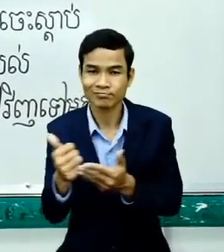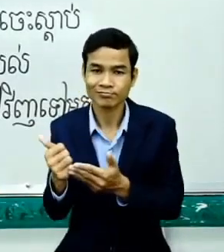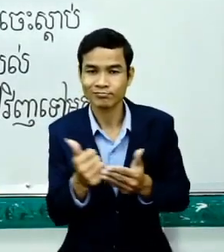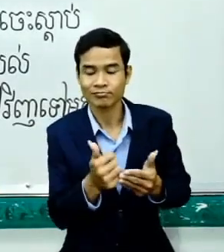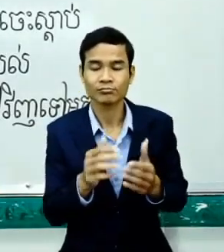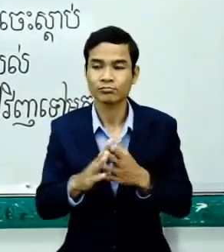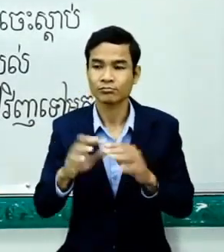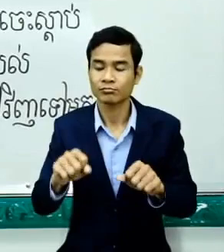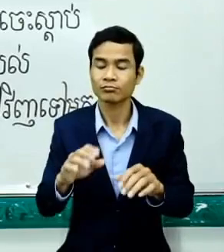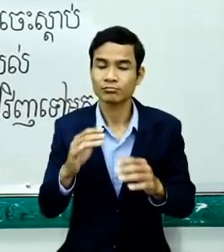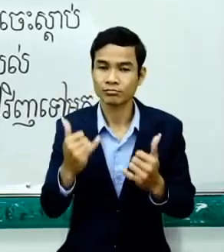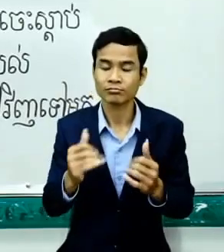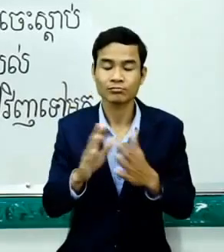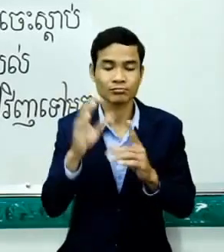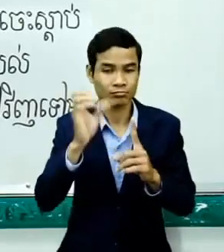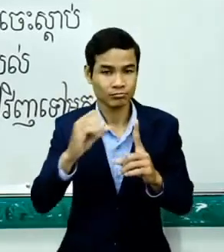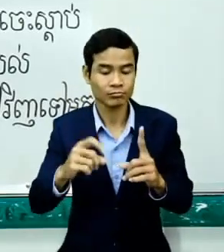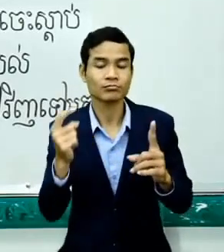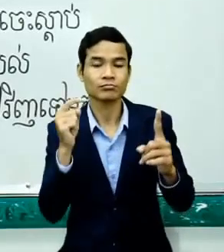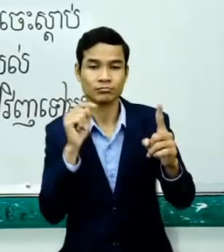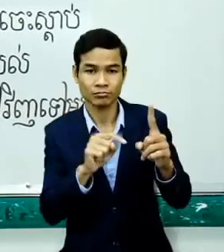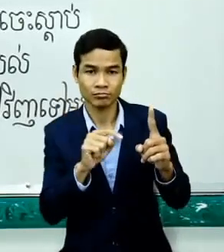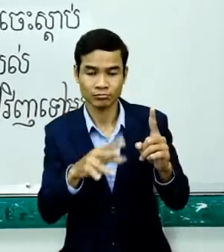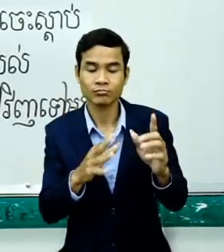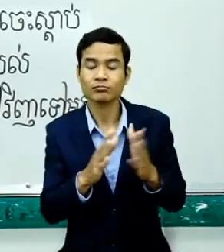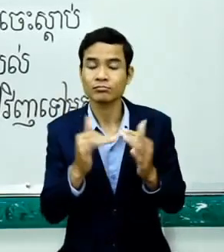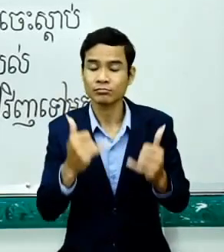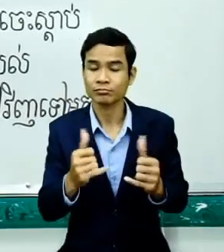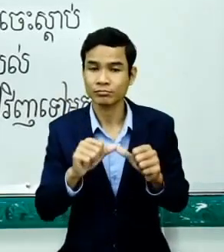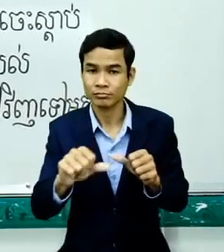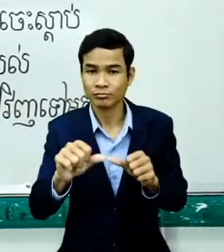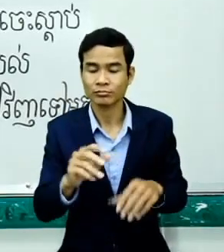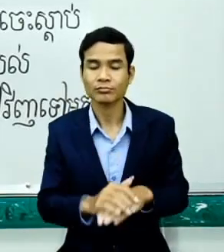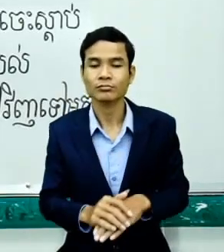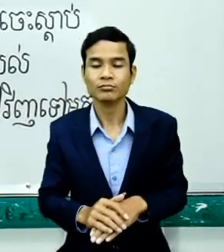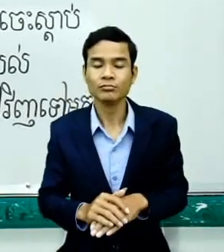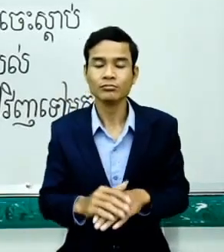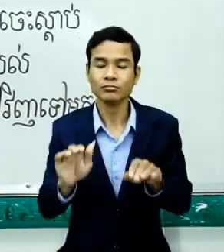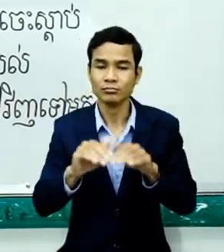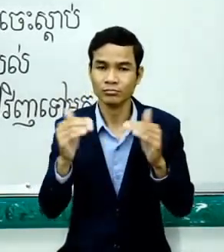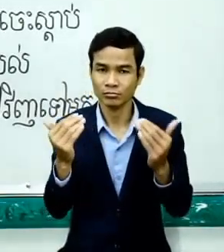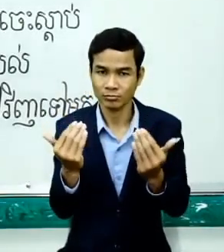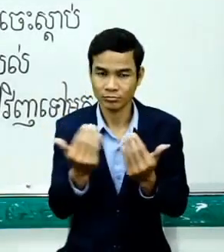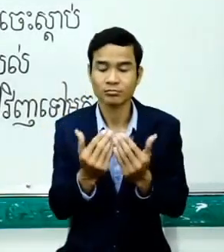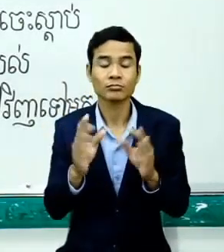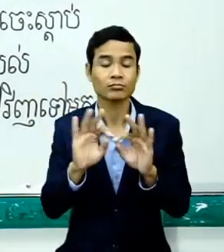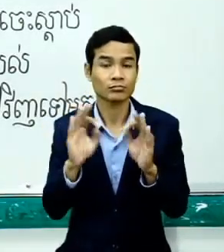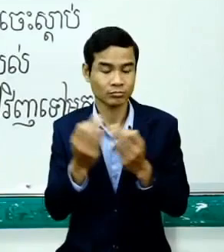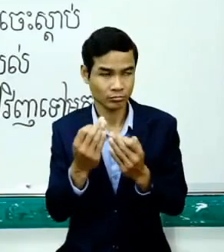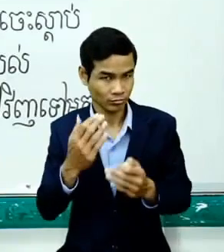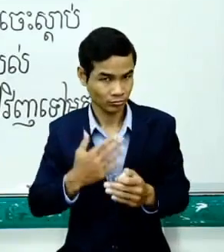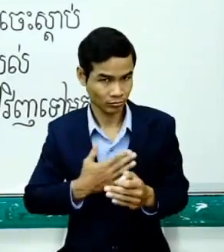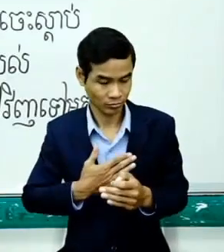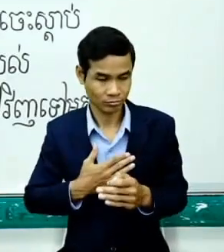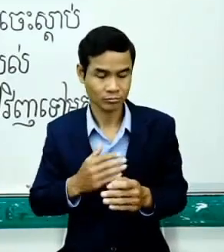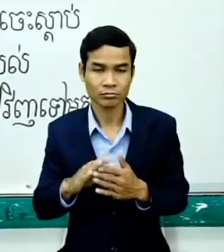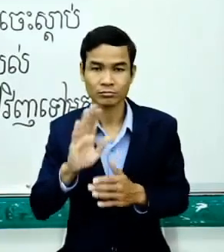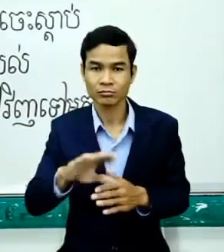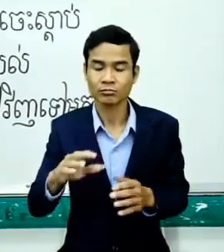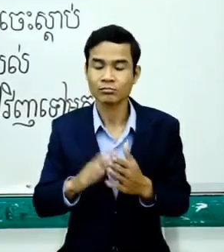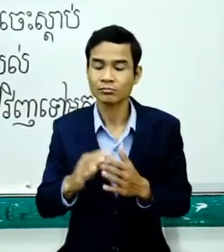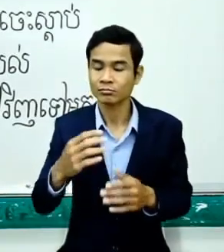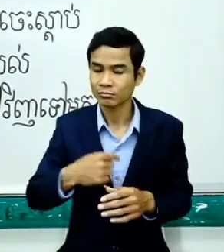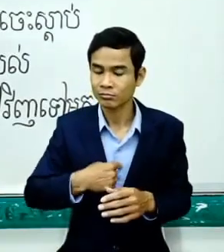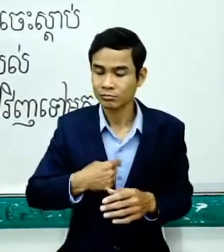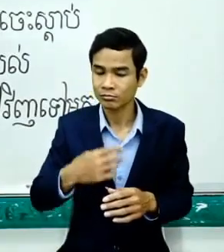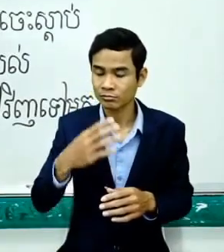chứng đó cha là bà nỉ hái bằng to tiến sau mà chích kru xà khnhom chăng cái chăng vậy kru xà